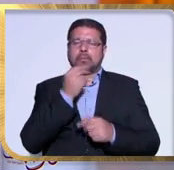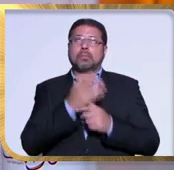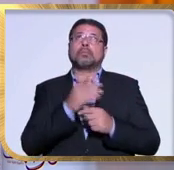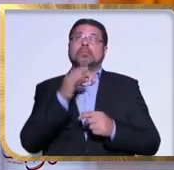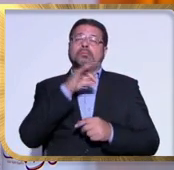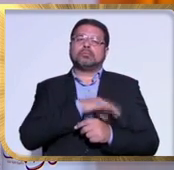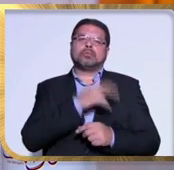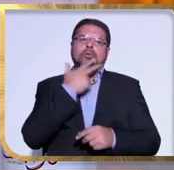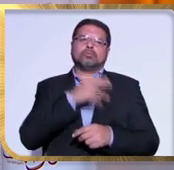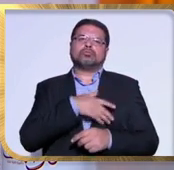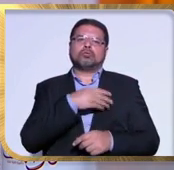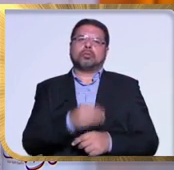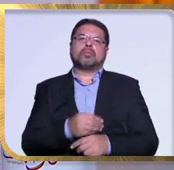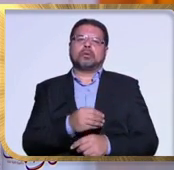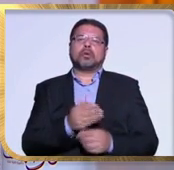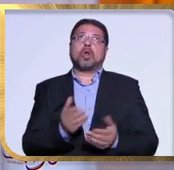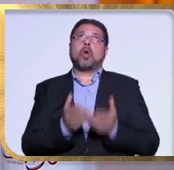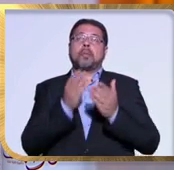ومكسب طيبا اللهم امين يا رب العالمين